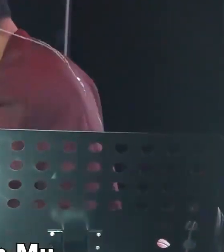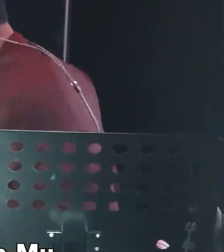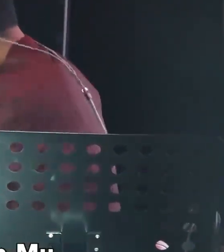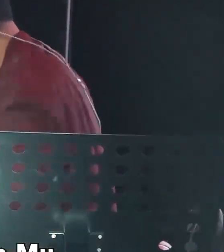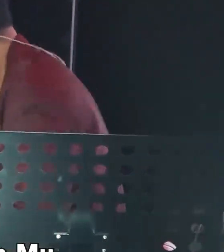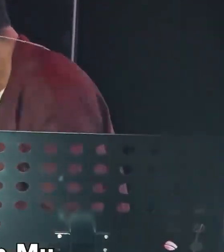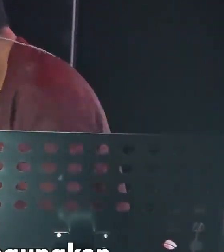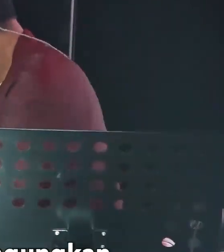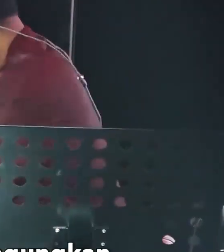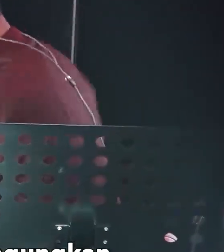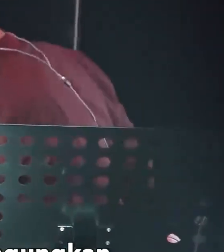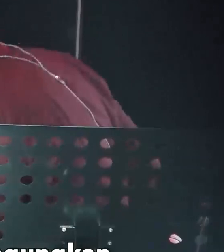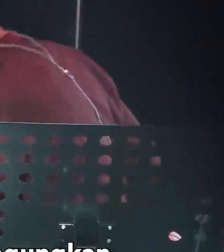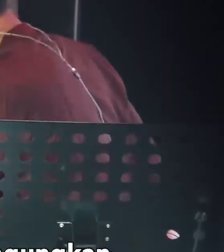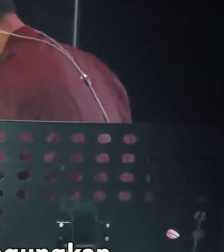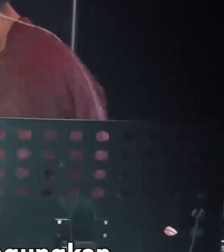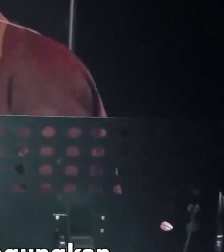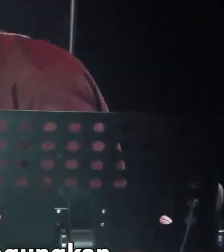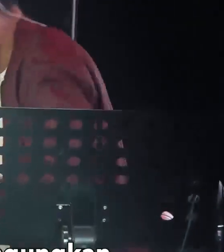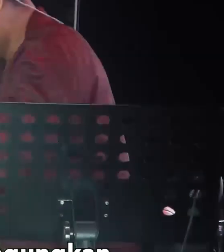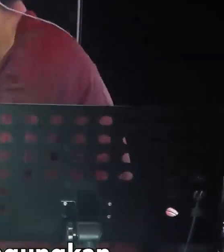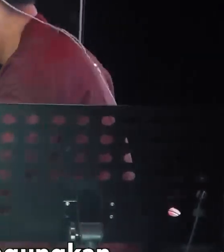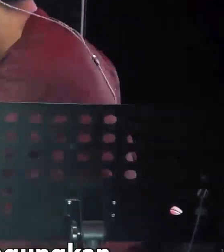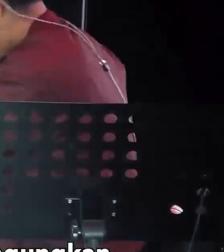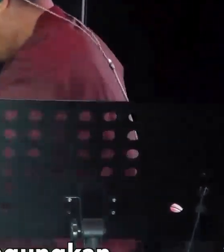kebesaran-Mu, kan kami